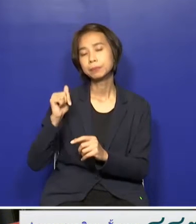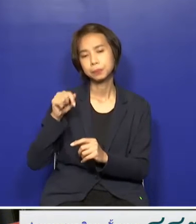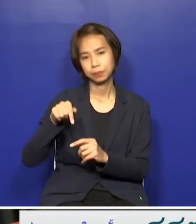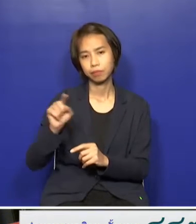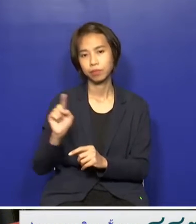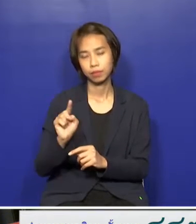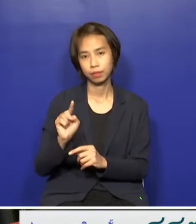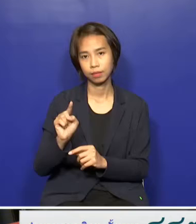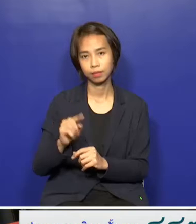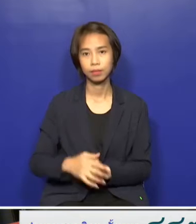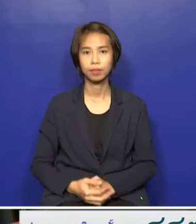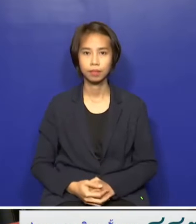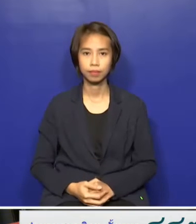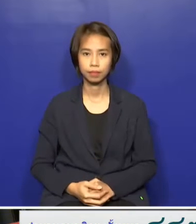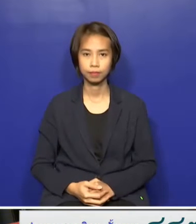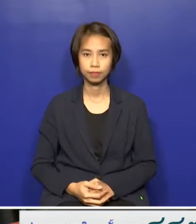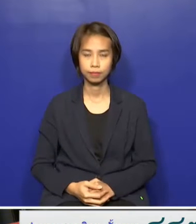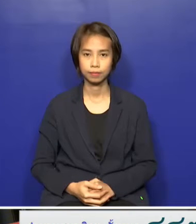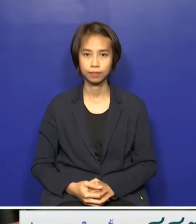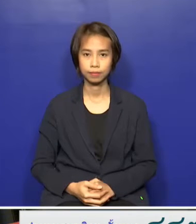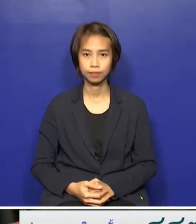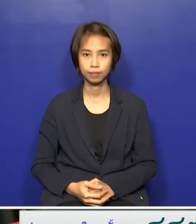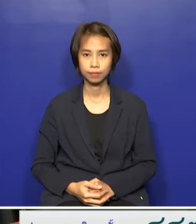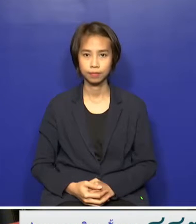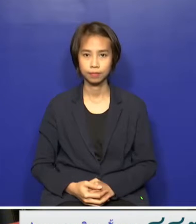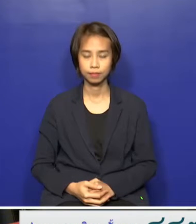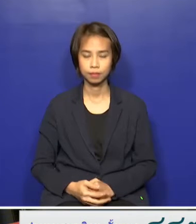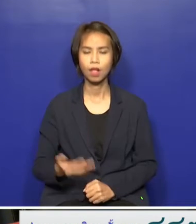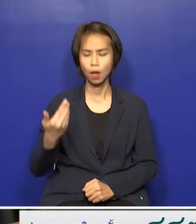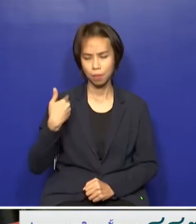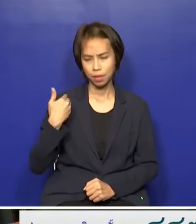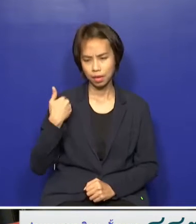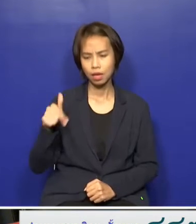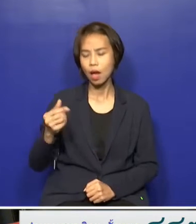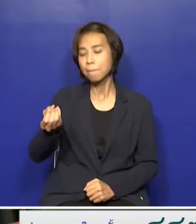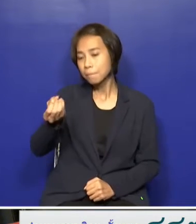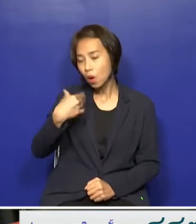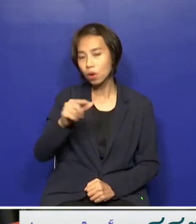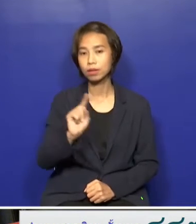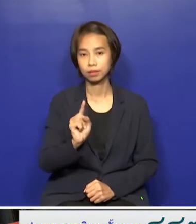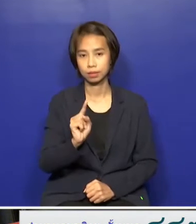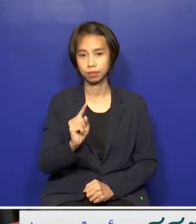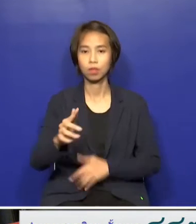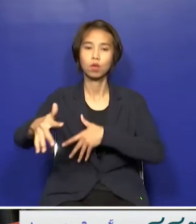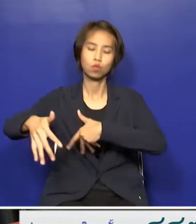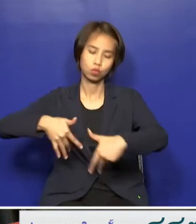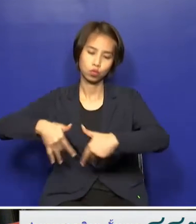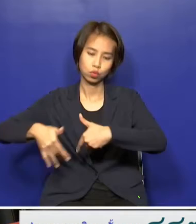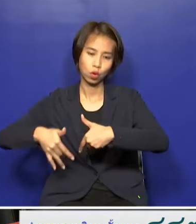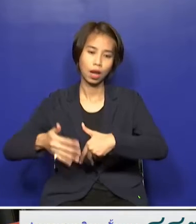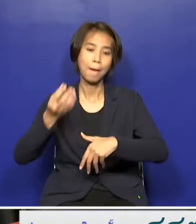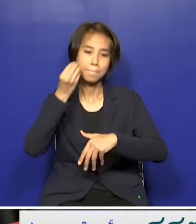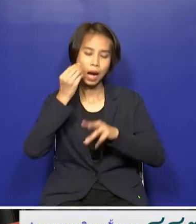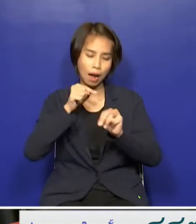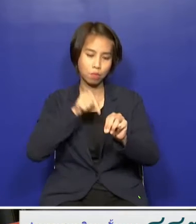ประภัยนวนะอัegerได้รองเรีนว่พี่น้องชาวบ้านวังทองหมดท 13